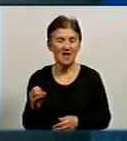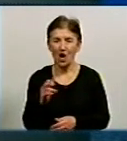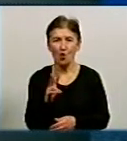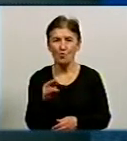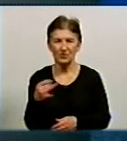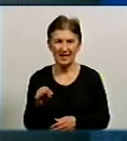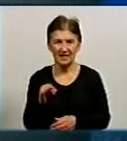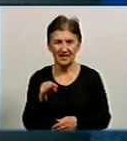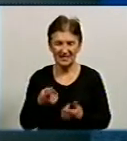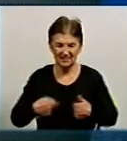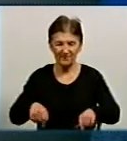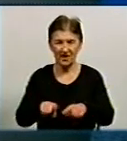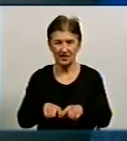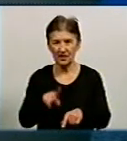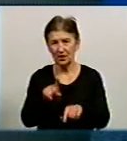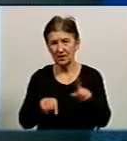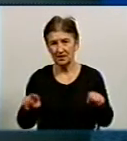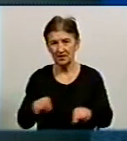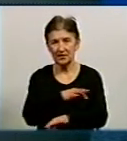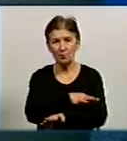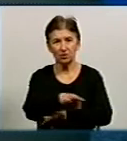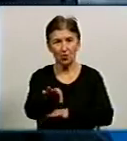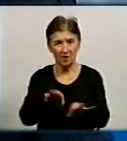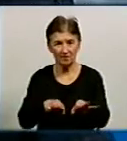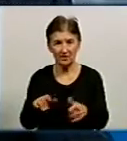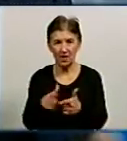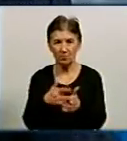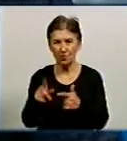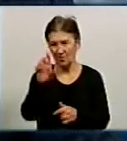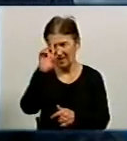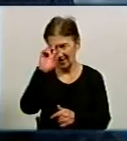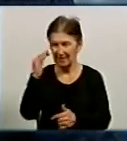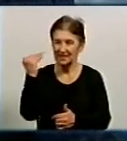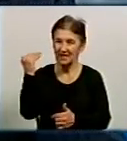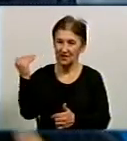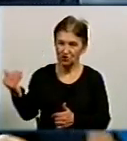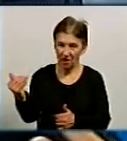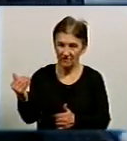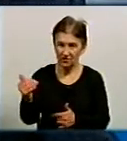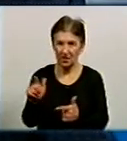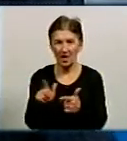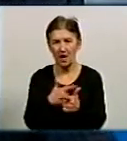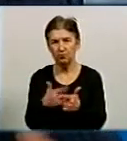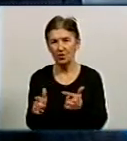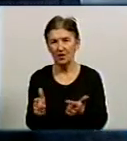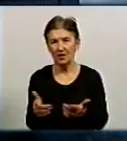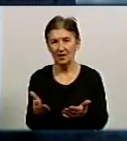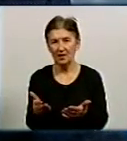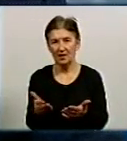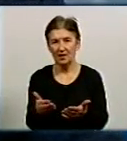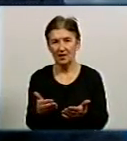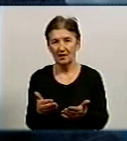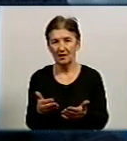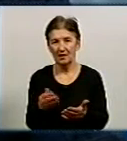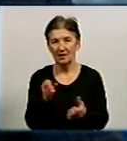власності. Іноді подаються проєкти стосовно або державних установ, або там на